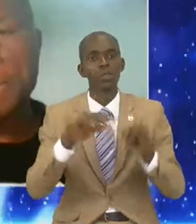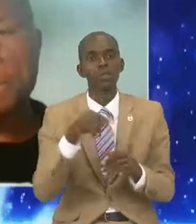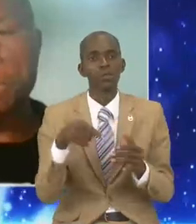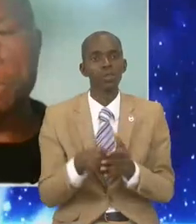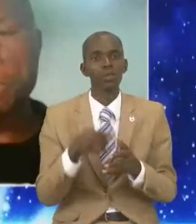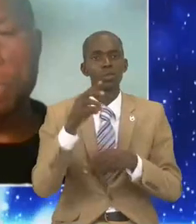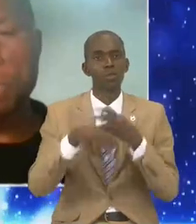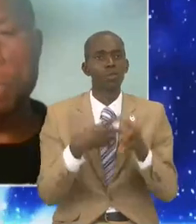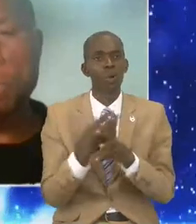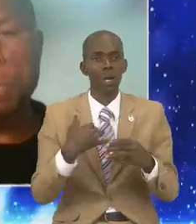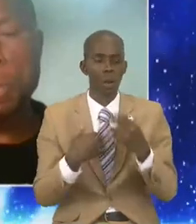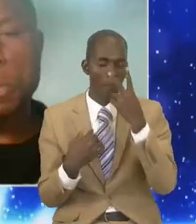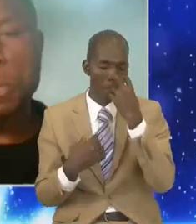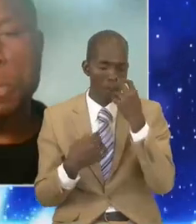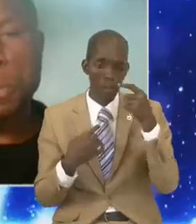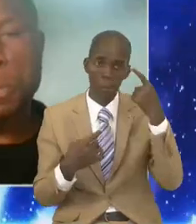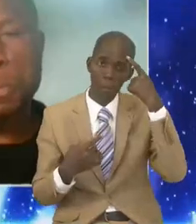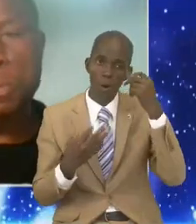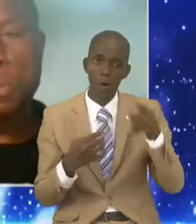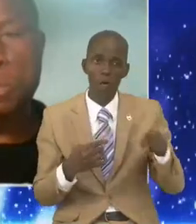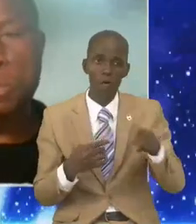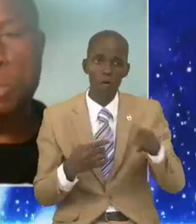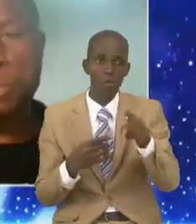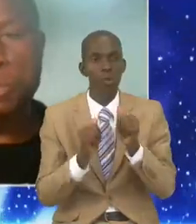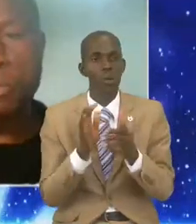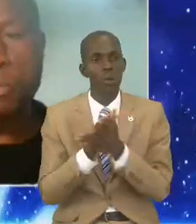aveuglé l'intelligence,